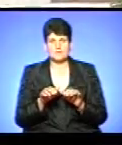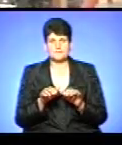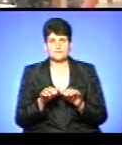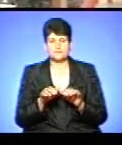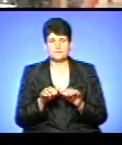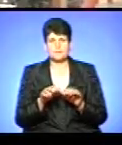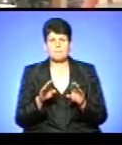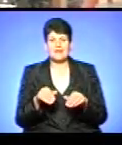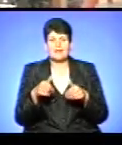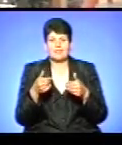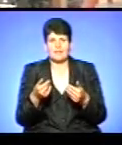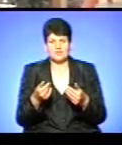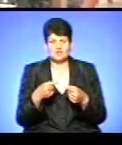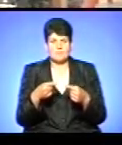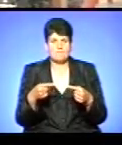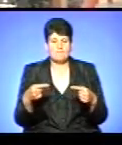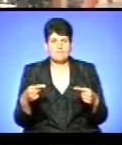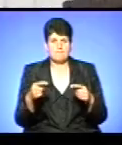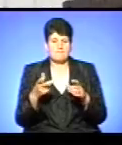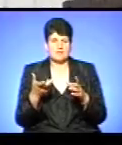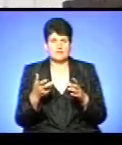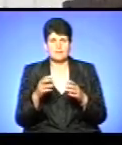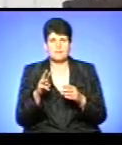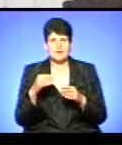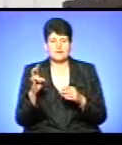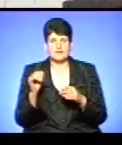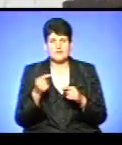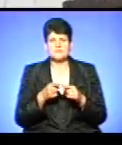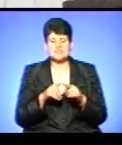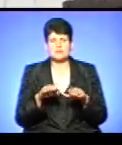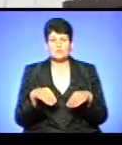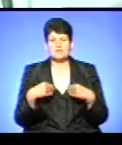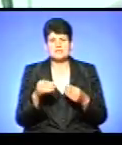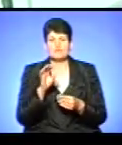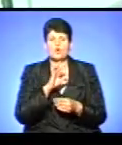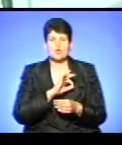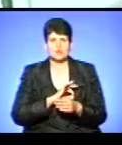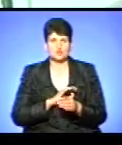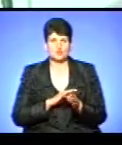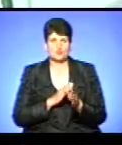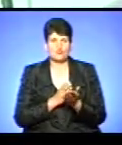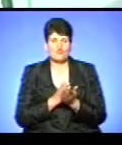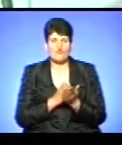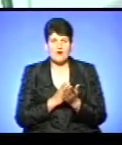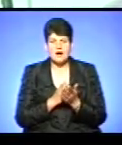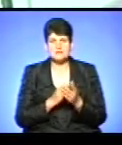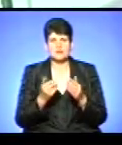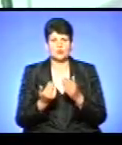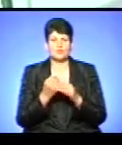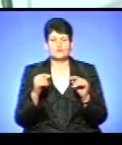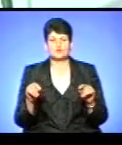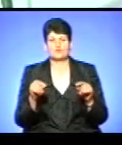якраз передачі майна, але це майно передається у позичку користування якраз створеної,